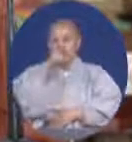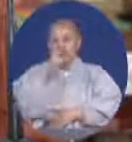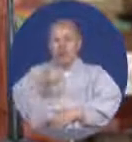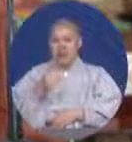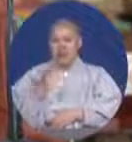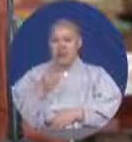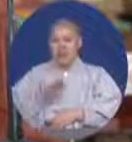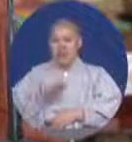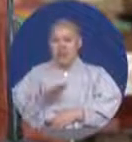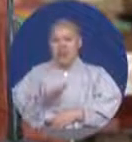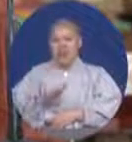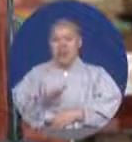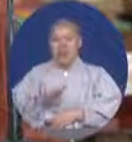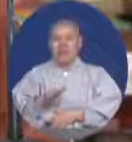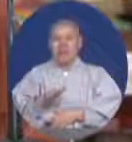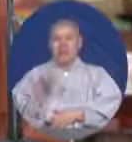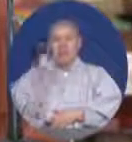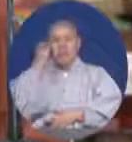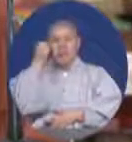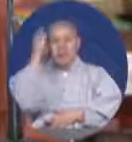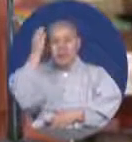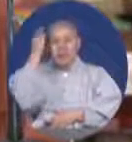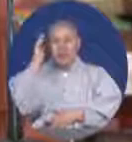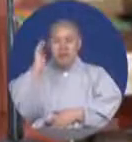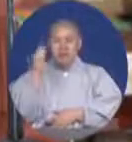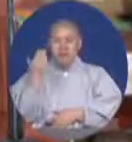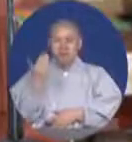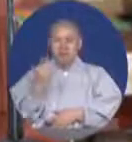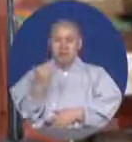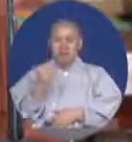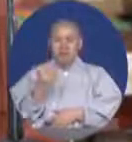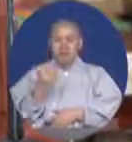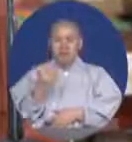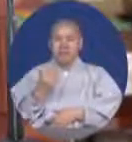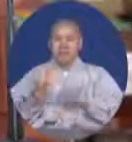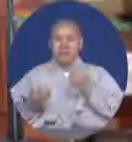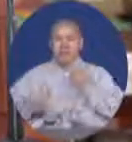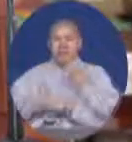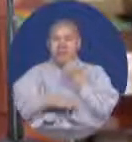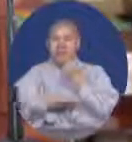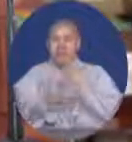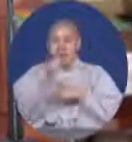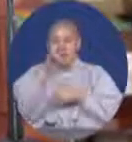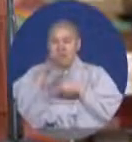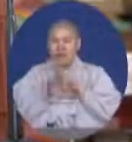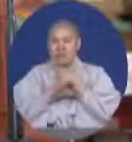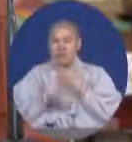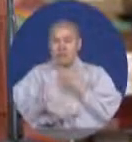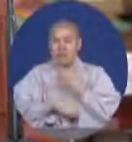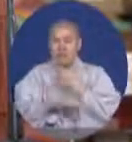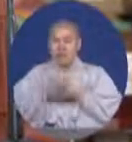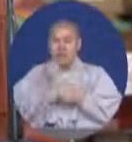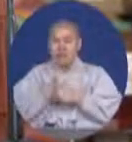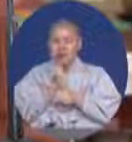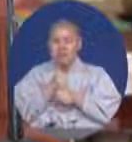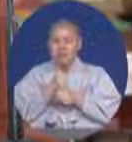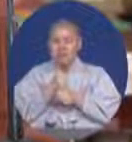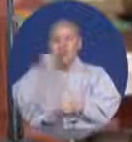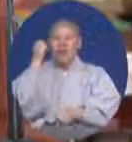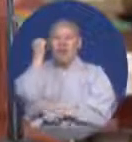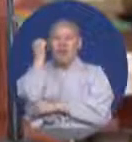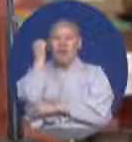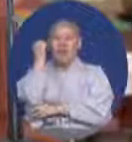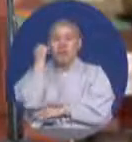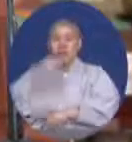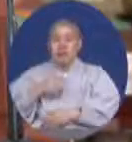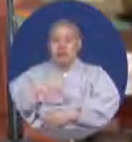그런데 그거를 잊어버린 거예요. 또 그림자가 있으면 그림자를 만드는 본래 내가 있거든요. 본화가